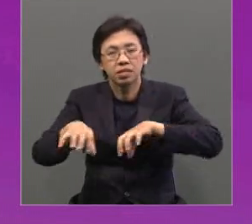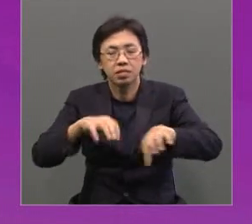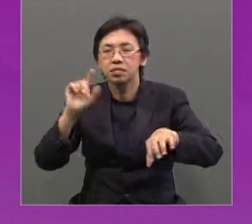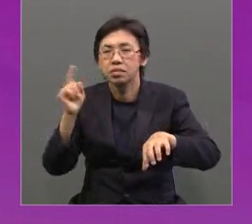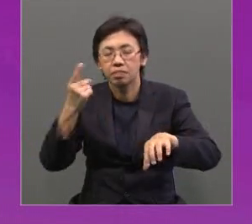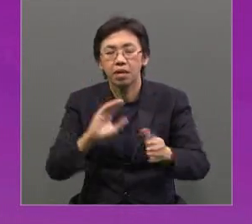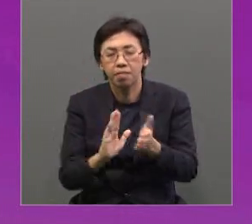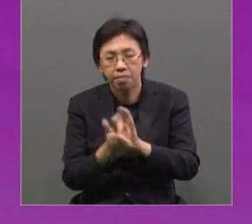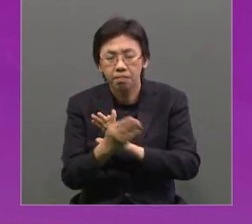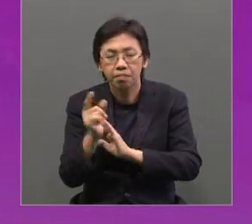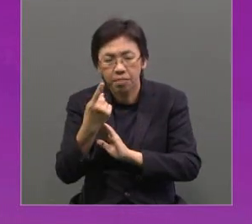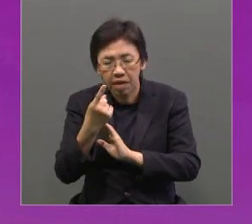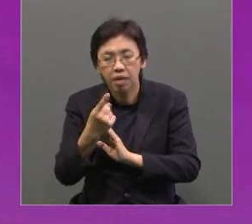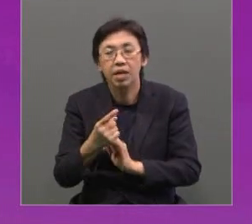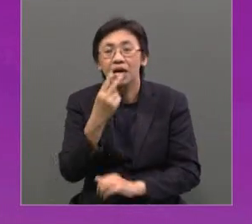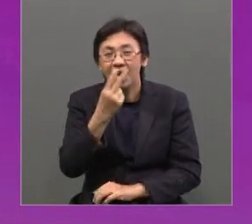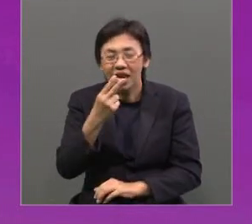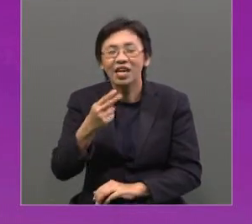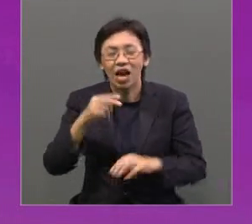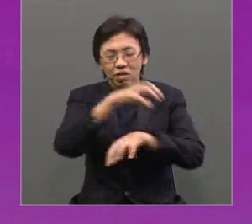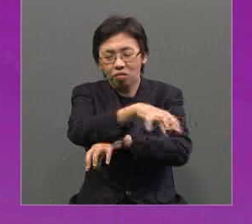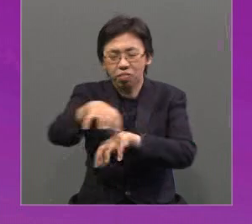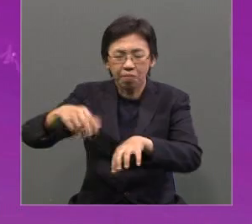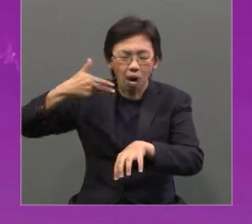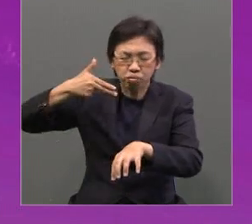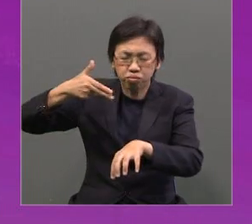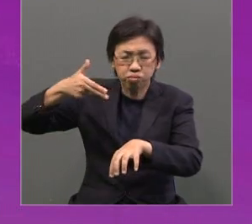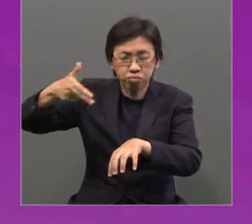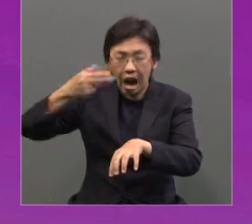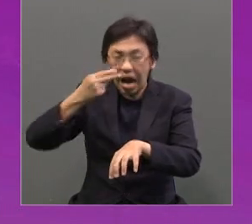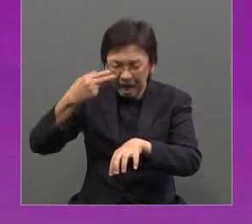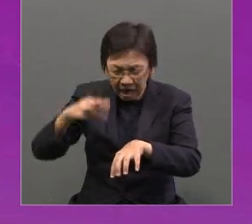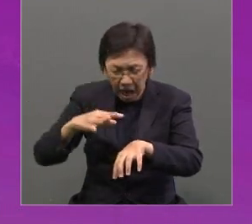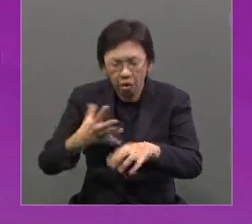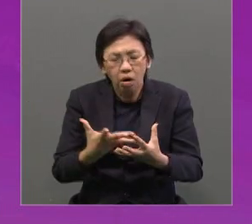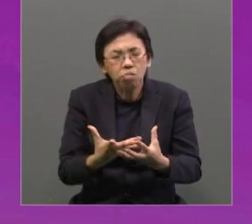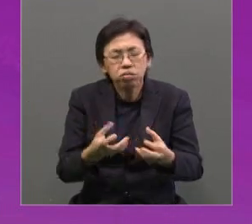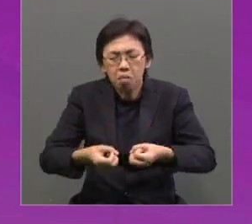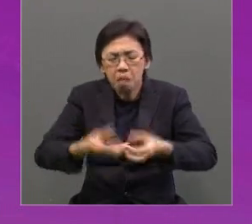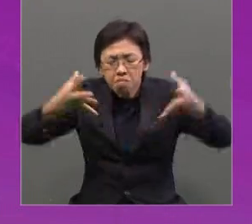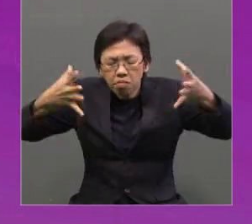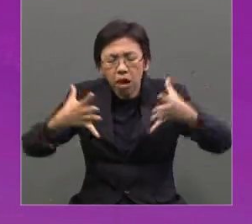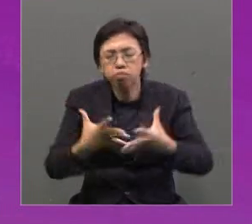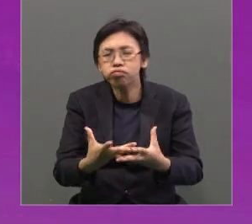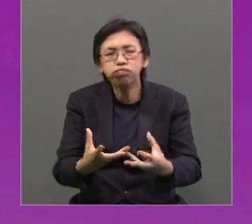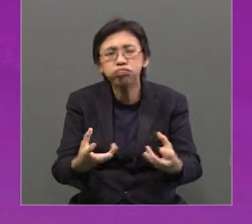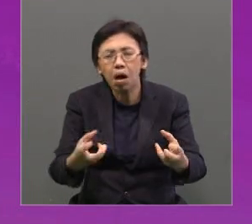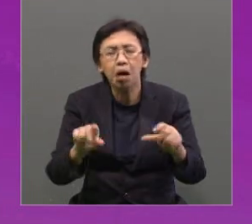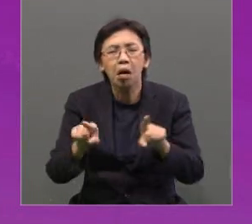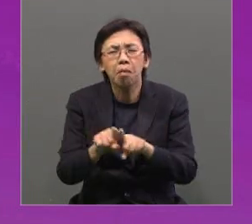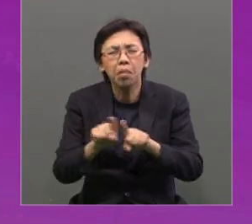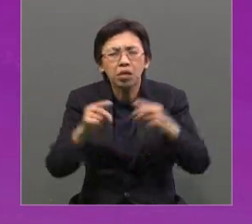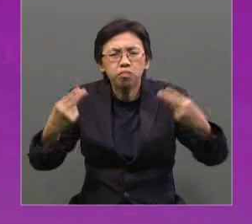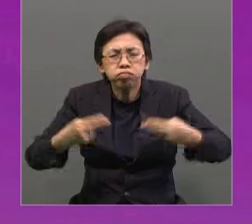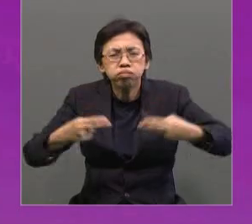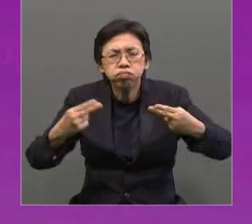ของหมู่บ้านใหม ่ เพราะอย่างที่เราได้เห็นภาพมุมสูงเนี่ยคือราบเป็นหน้ากลองไปเลยหลังจากที่โกดังระเบิด ผ่านศึกสงครามมาอย่างนั้น